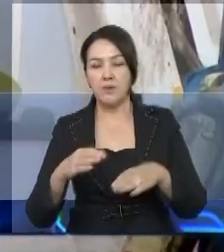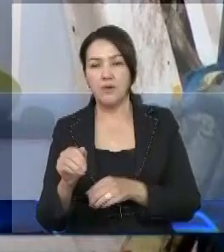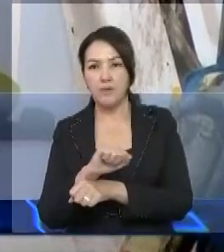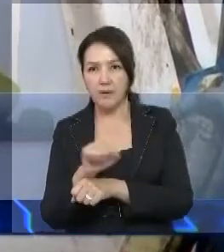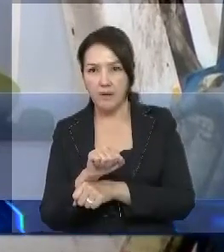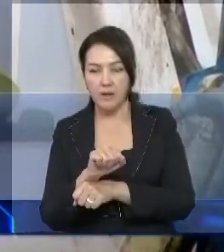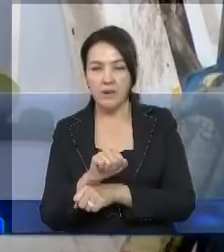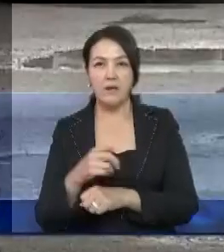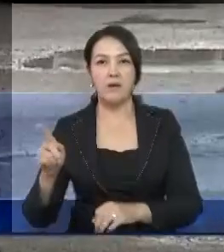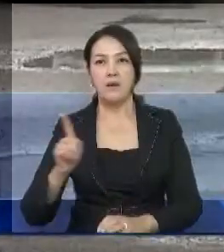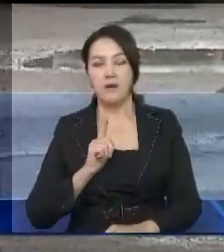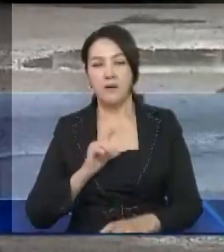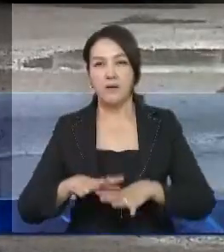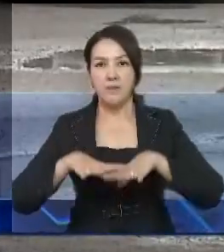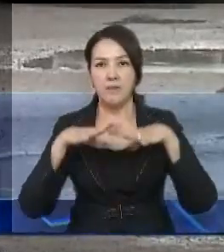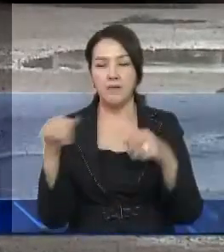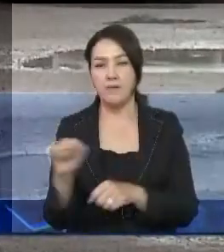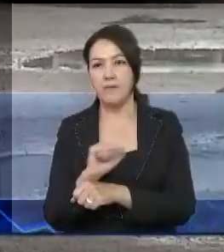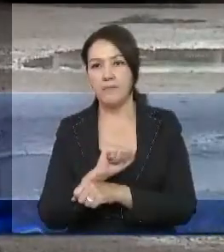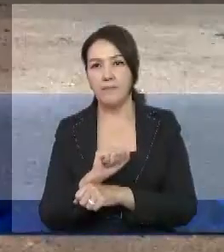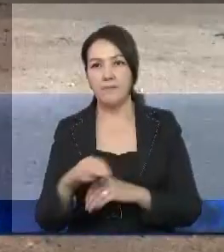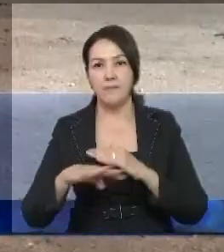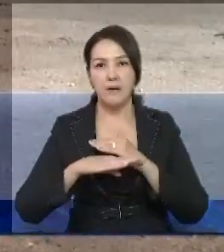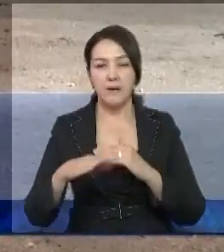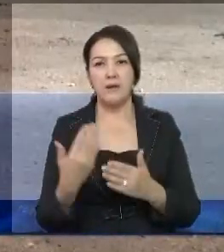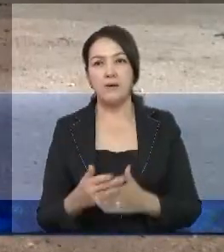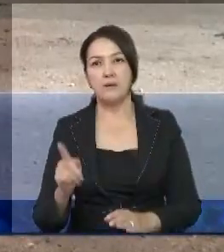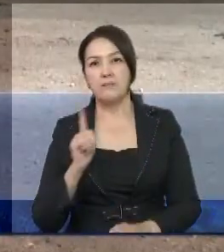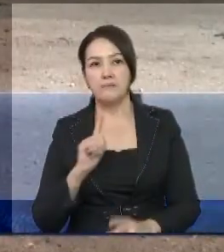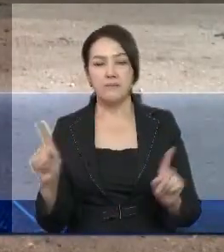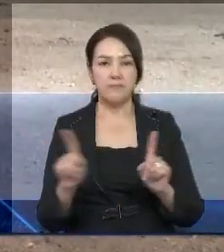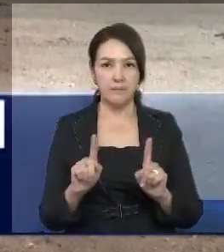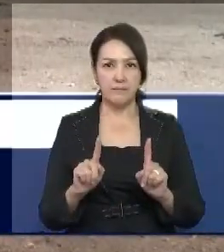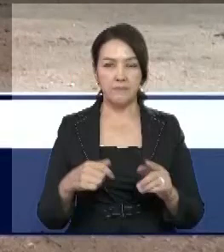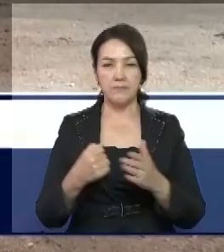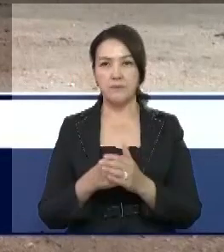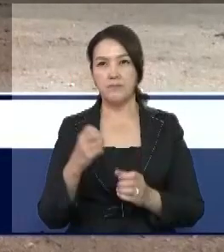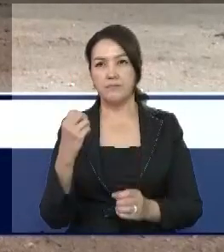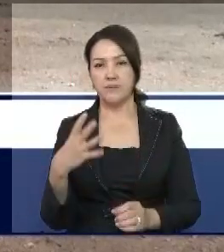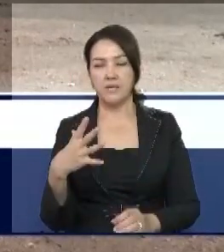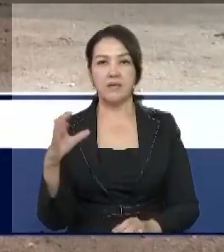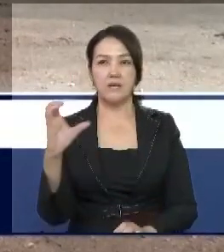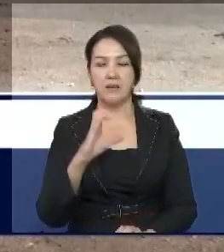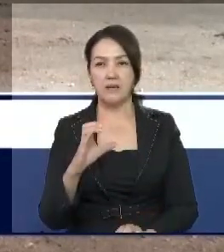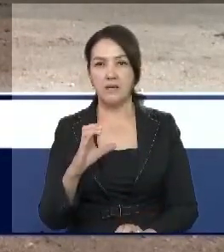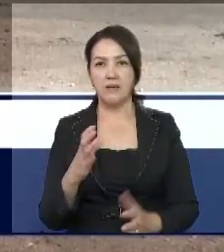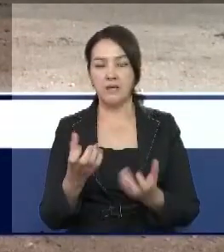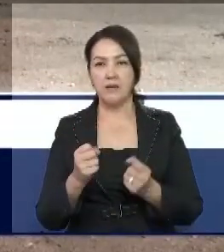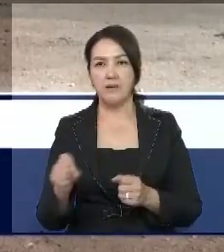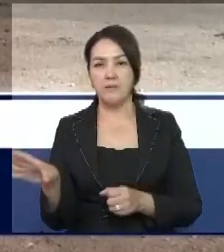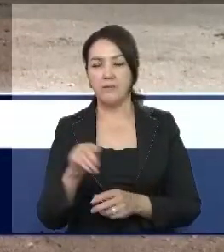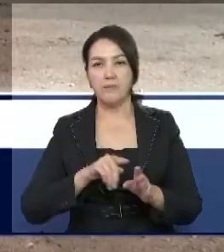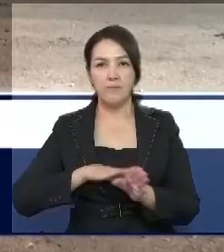и в скором времени ожидается увеличение автопарка предприятия. Ожидаем, что до 15 сентября получим всю